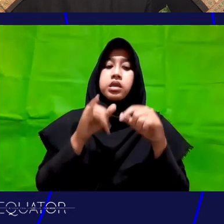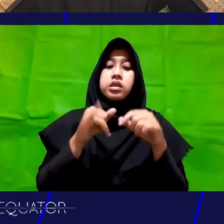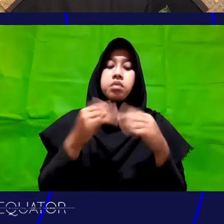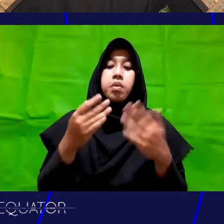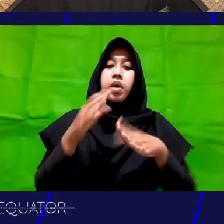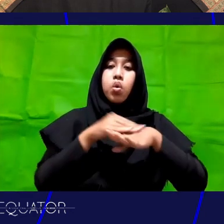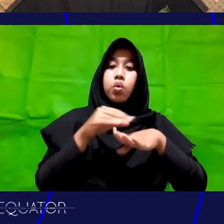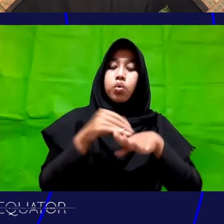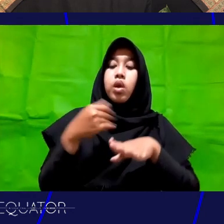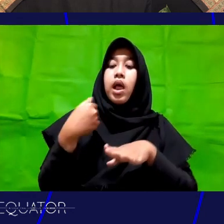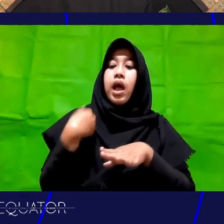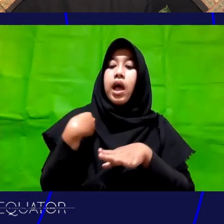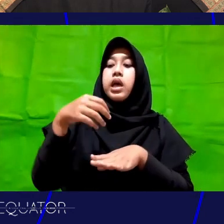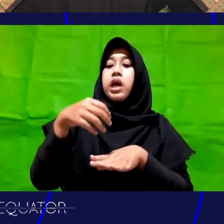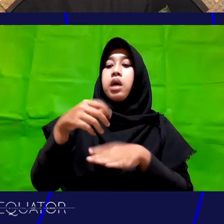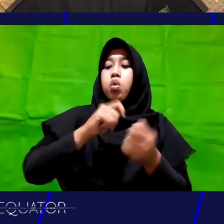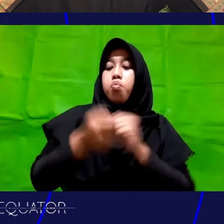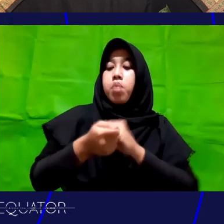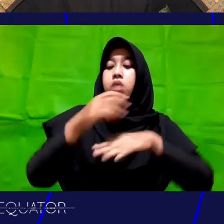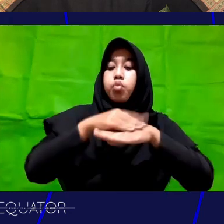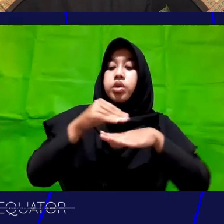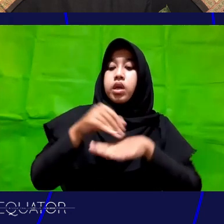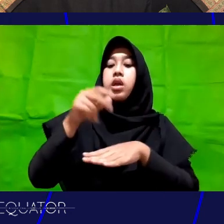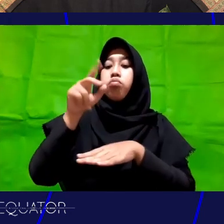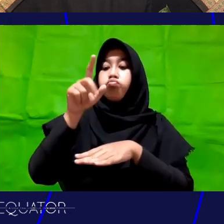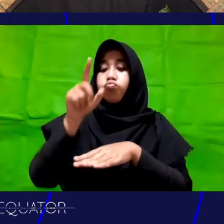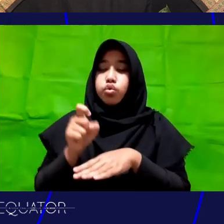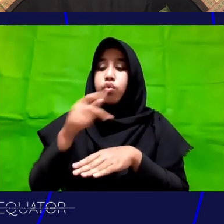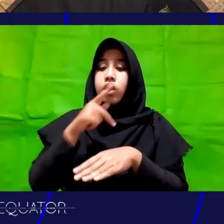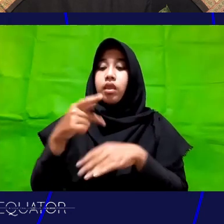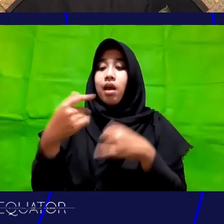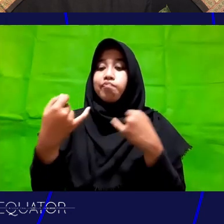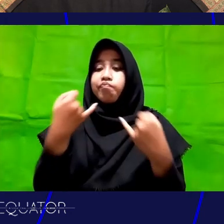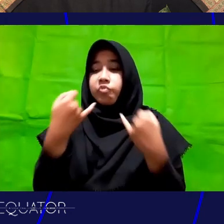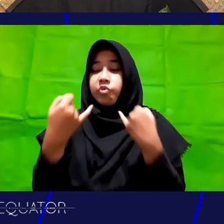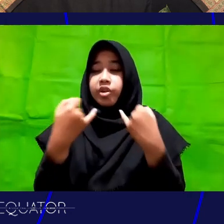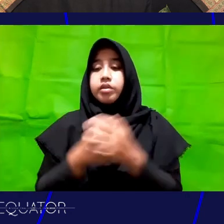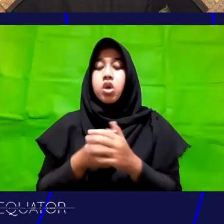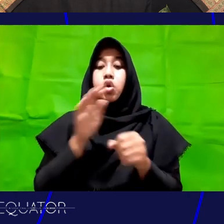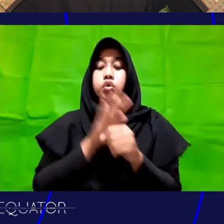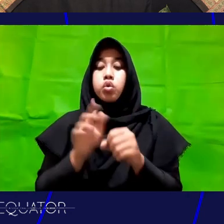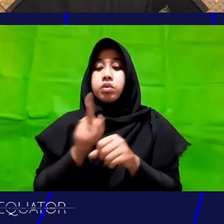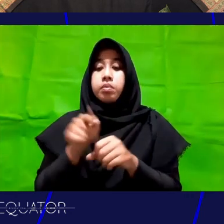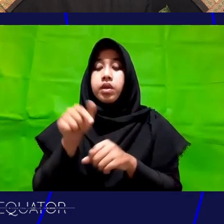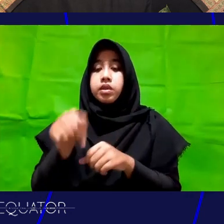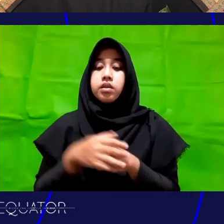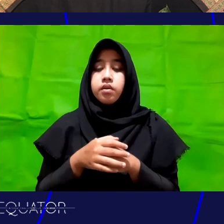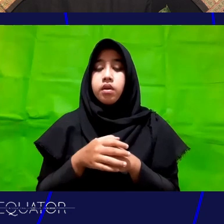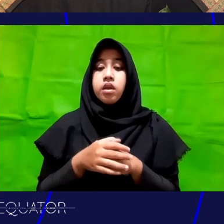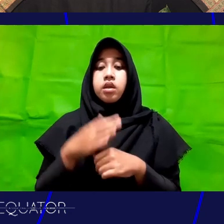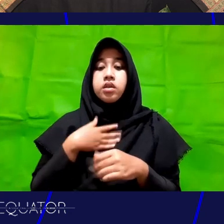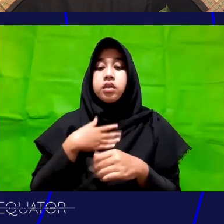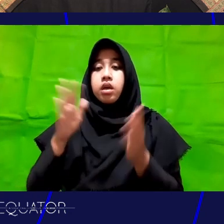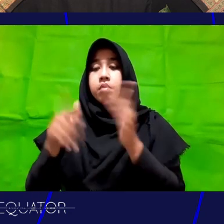di sekitar kita dan perlu kita kritisi. Saya pikir kita bisa cukup sampai sekian. Saya kembali ingatkan